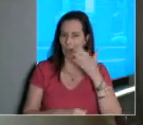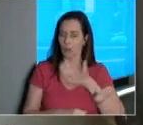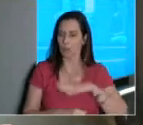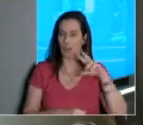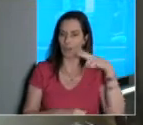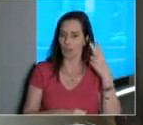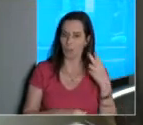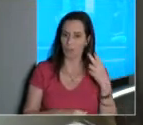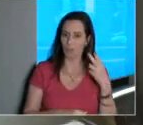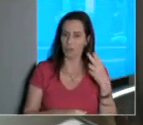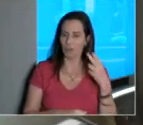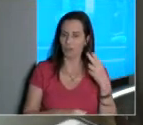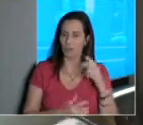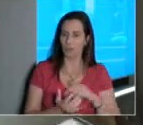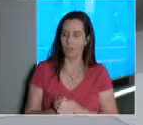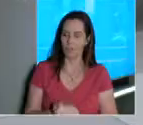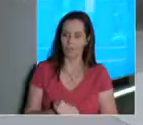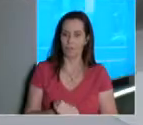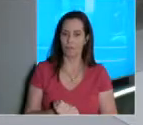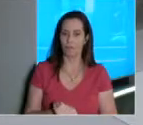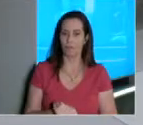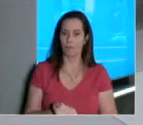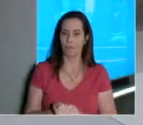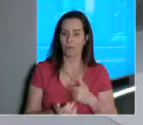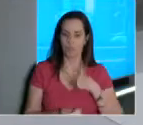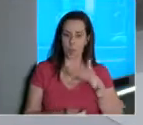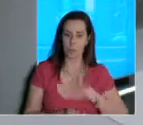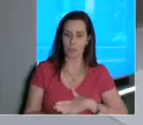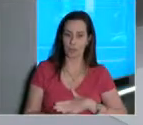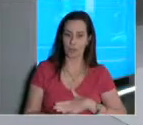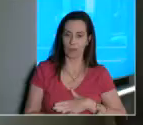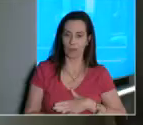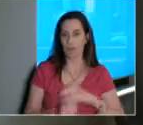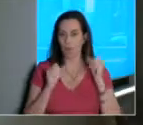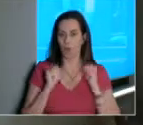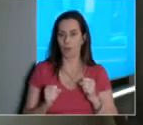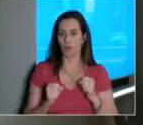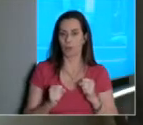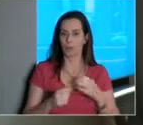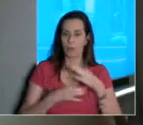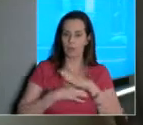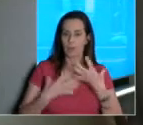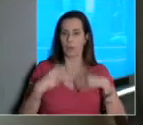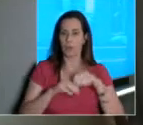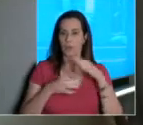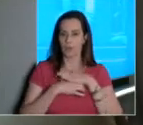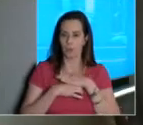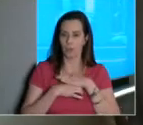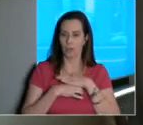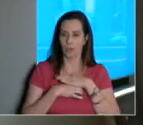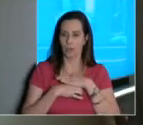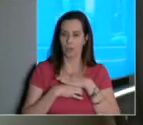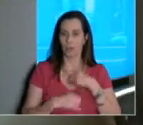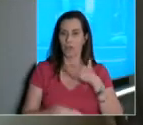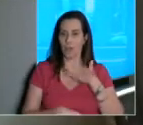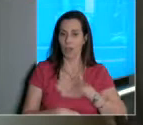להיות פיי ז'קיטה, אני רוצה סקיוריטי, for me and my family. אני